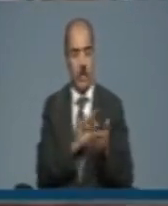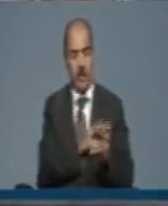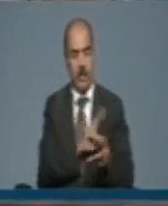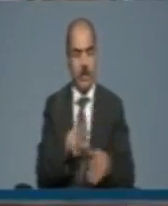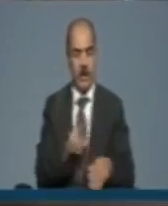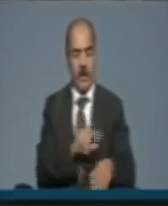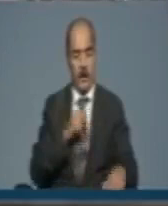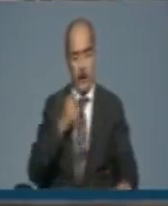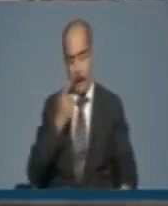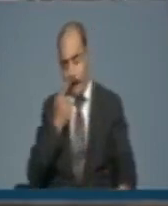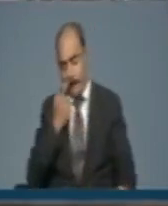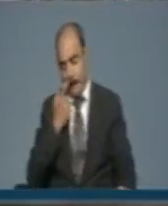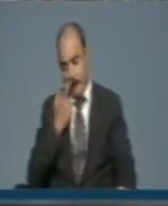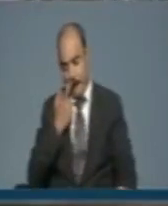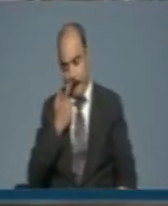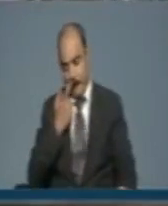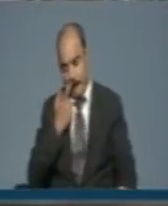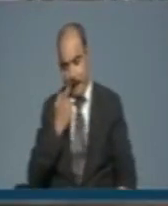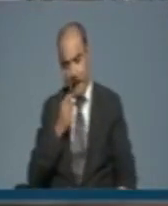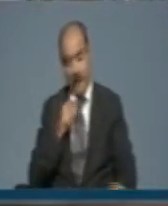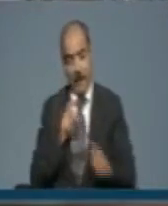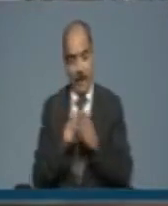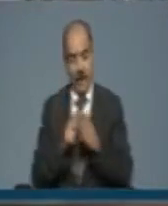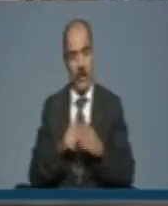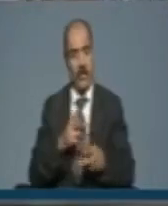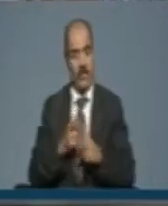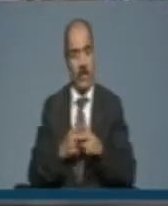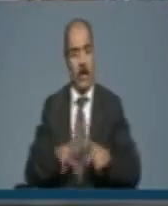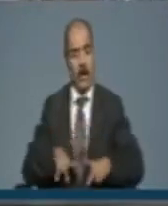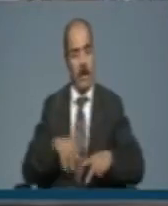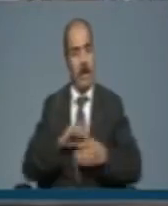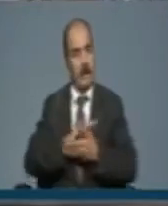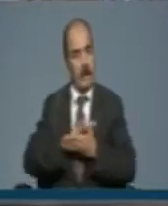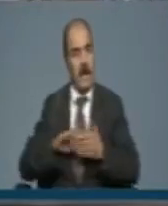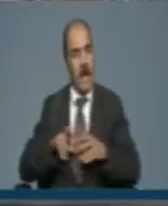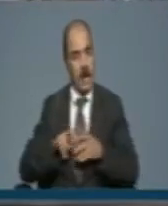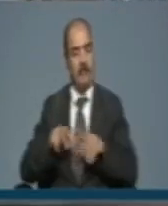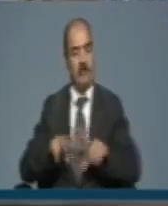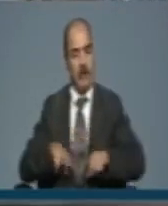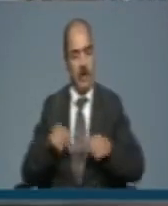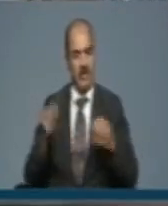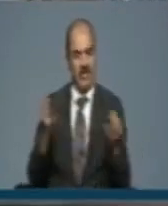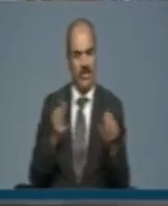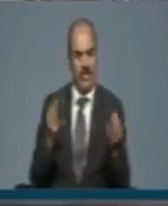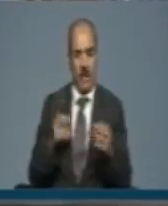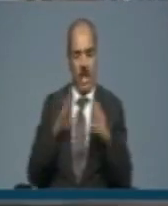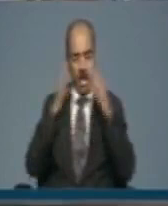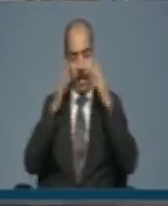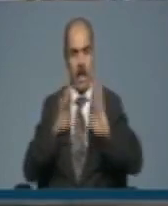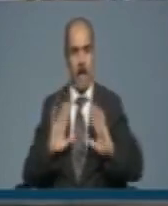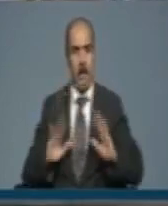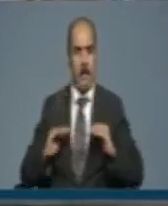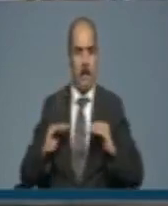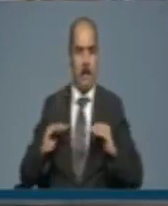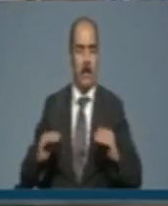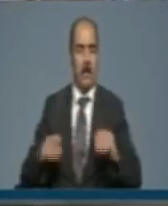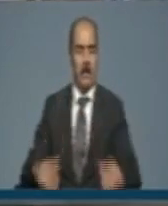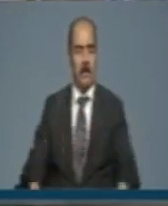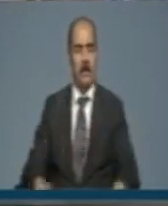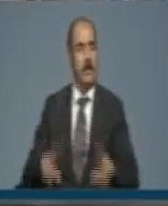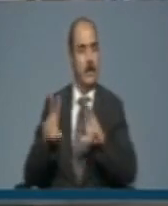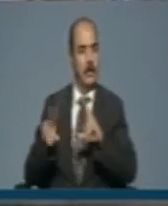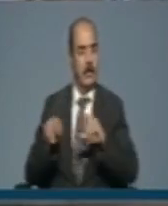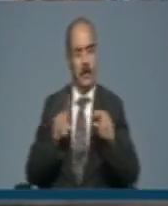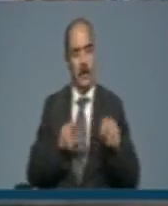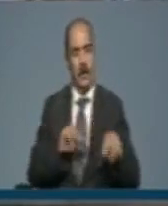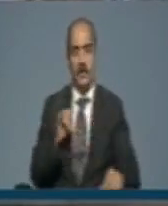إنهم يستحقون العيش في سلام وأمن وكرامة وبدون أي خوف. كذلك مثل